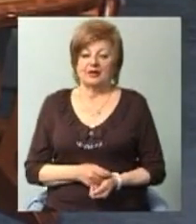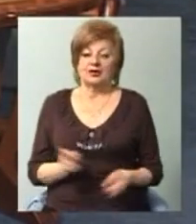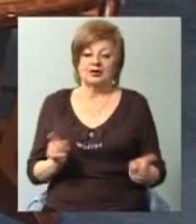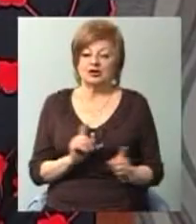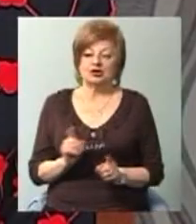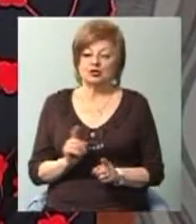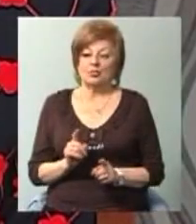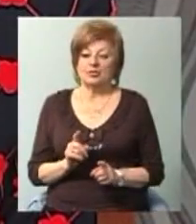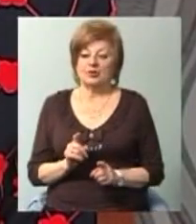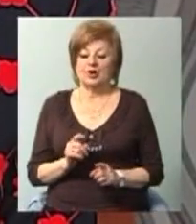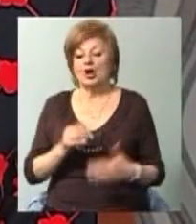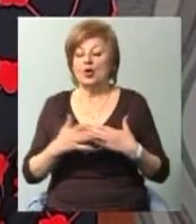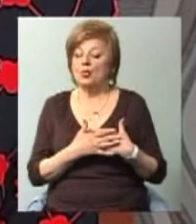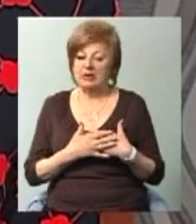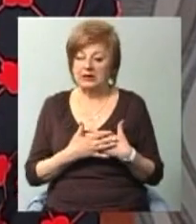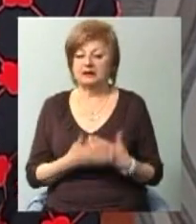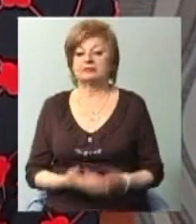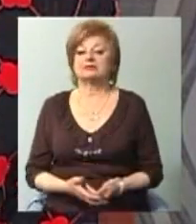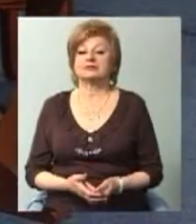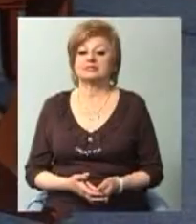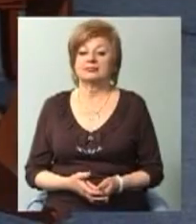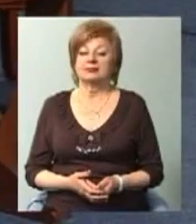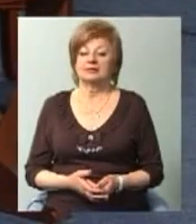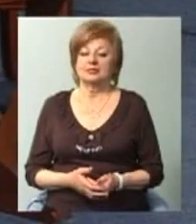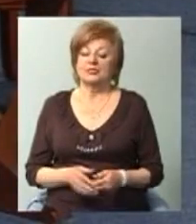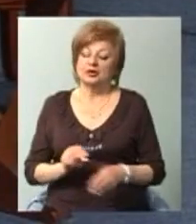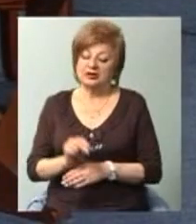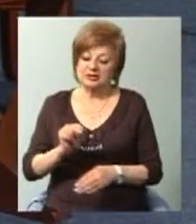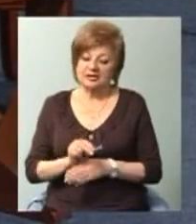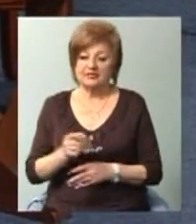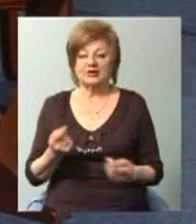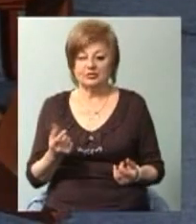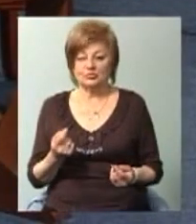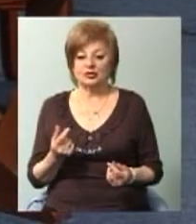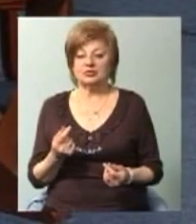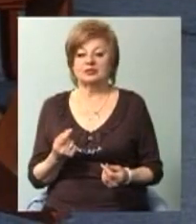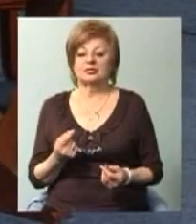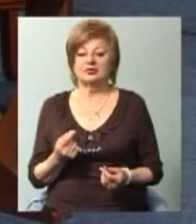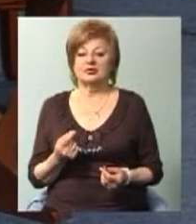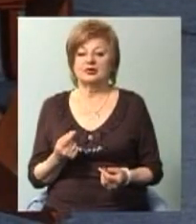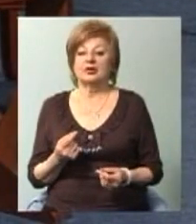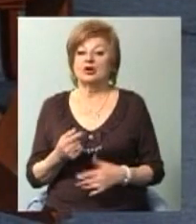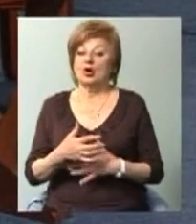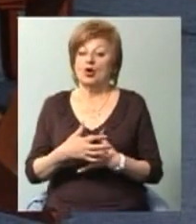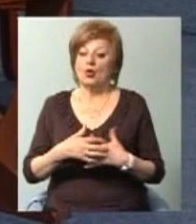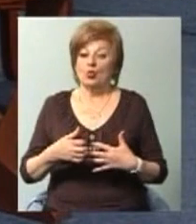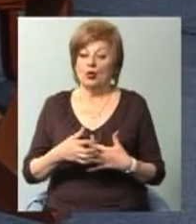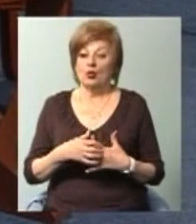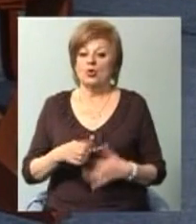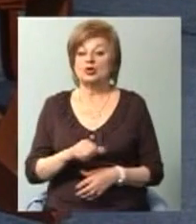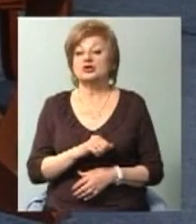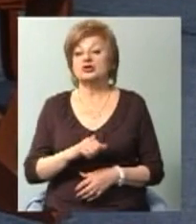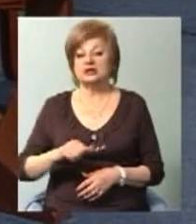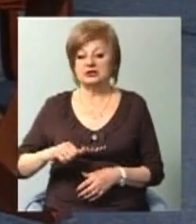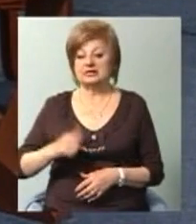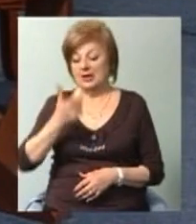щоб їх любили, дресирували. Вичесувати їх потрібно? Так. Коти дуже часто самі вичесують